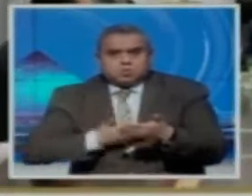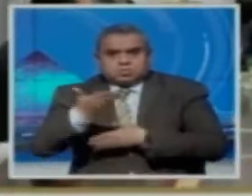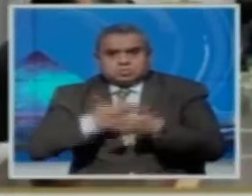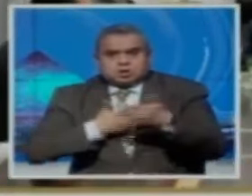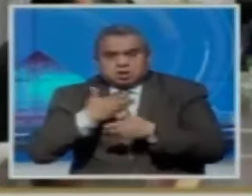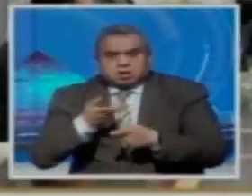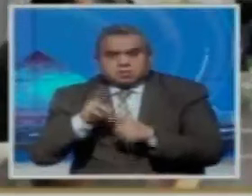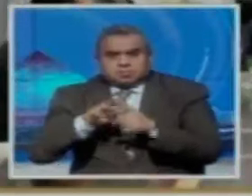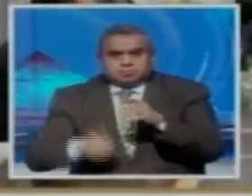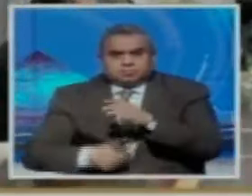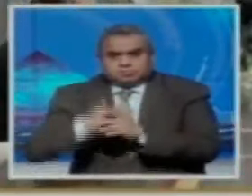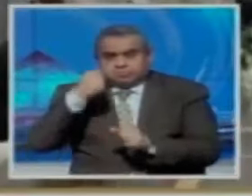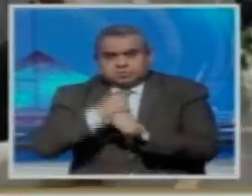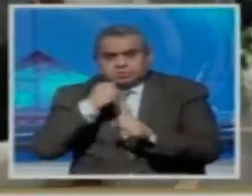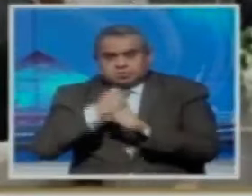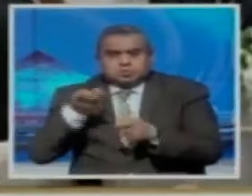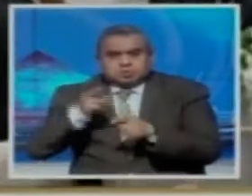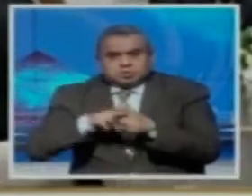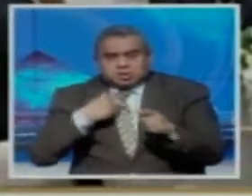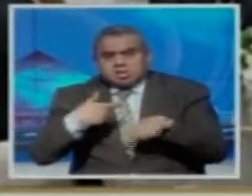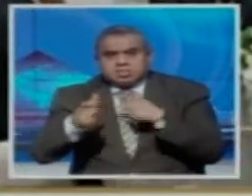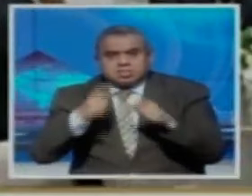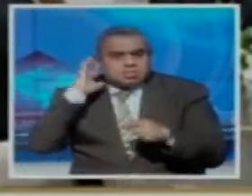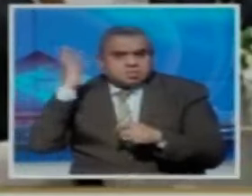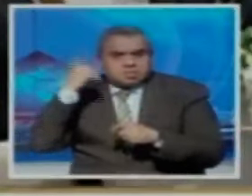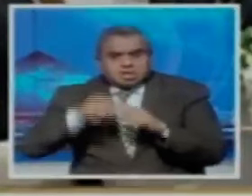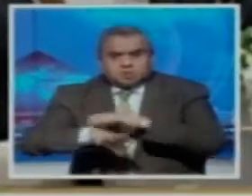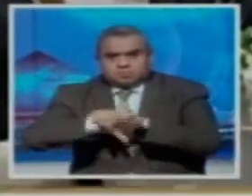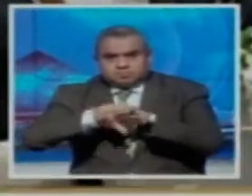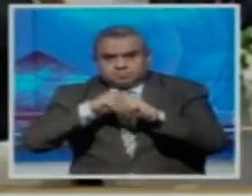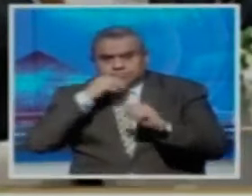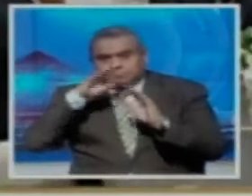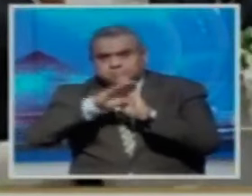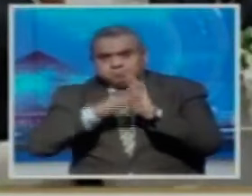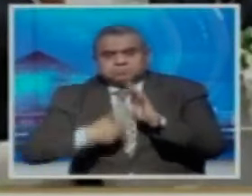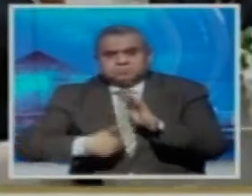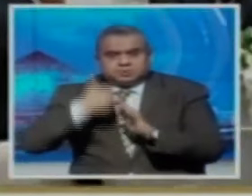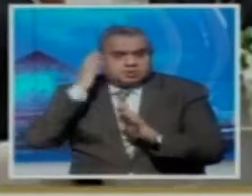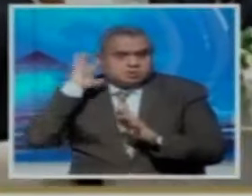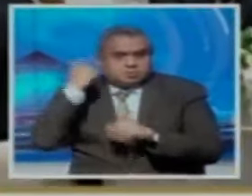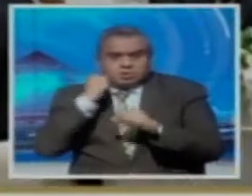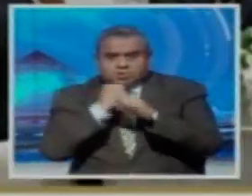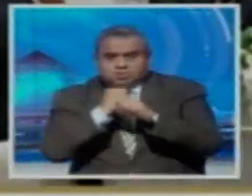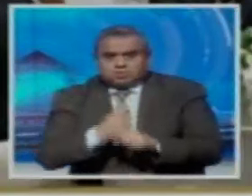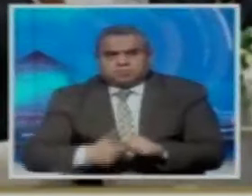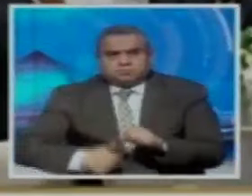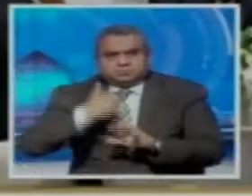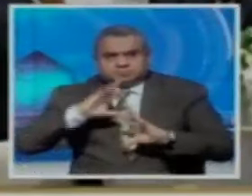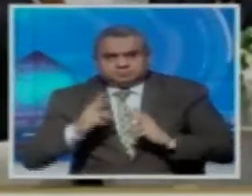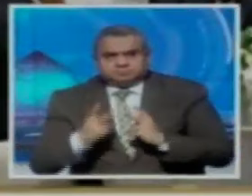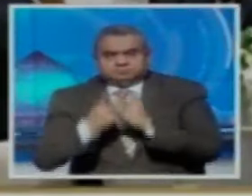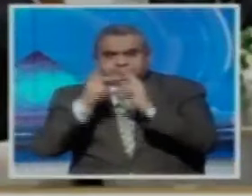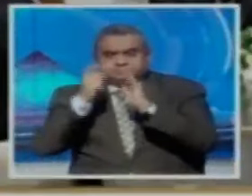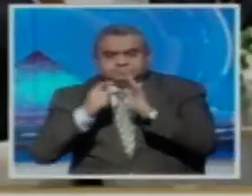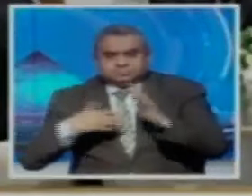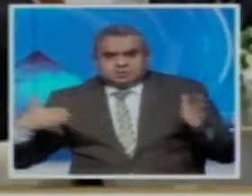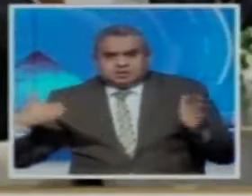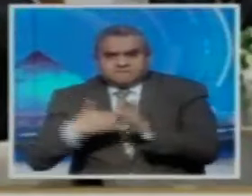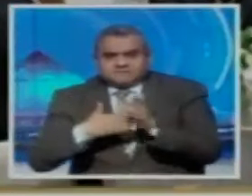كما ستعزز من استراتيجية الدولة لإقامة أنظمة نقل مستدامة ومتطورة، وصولا